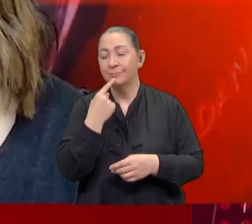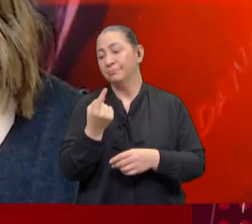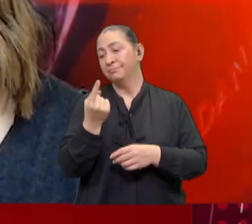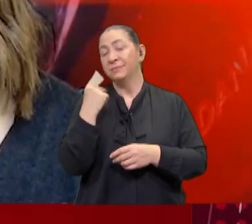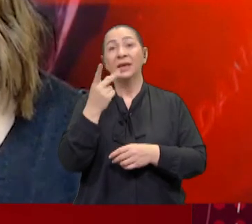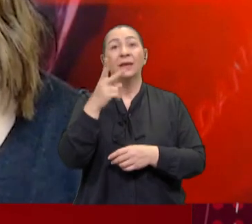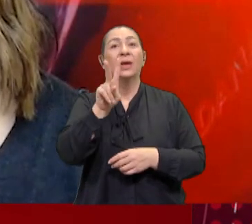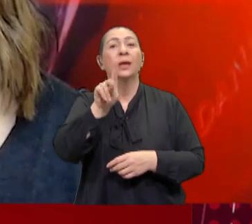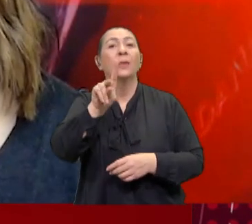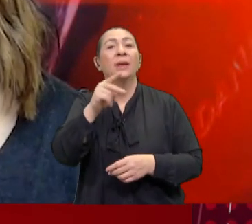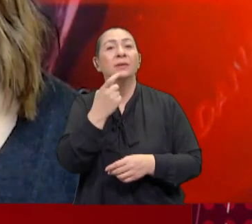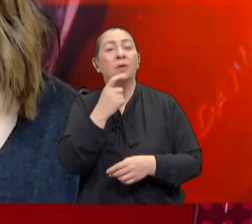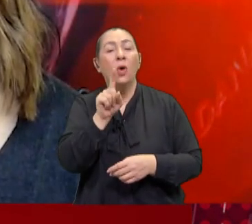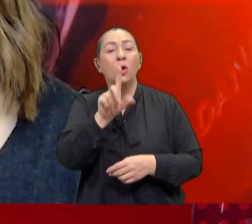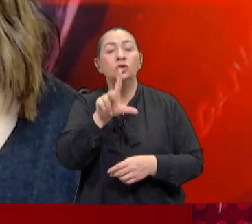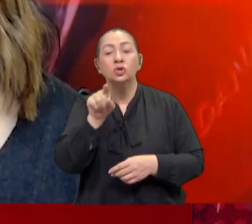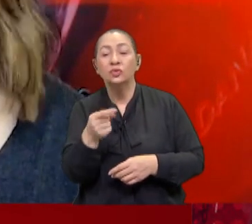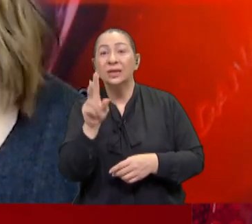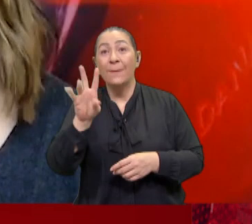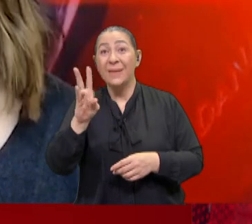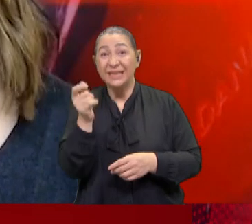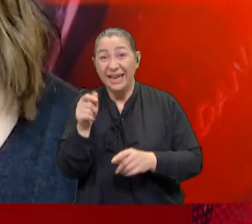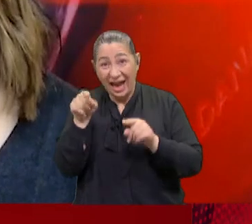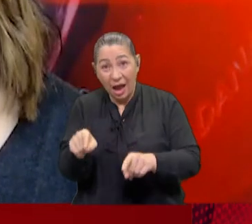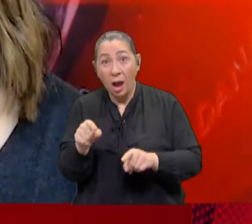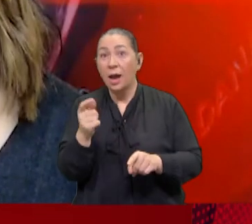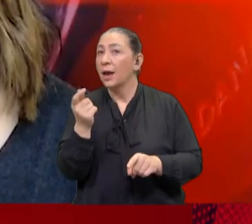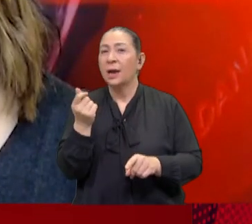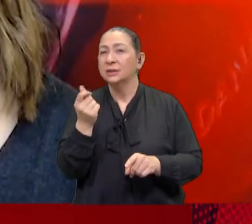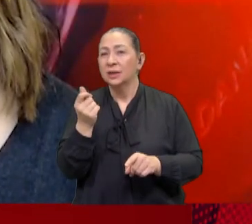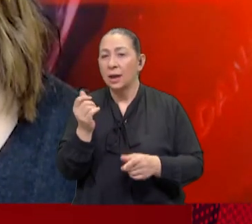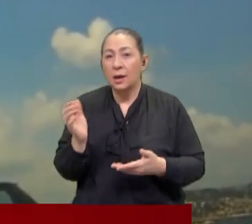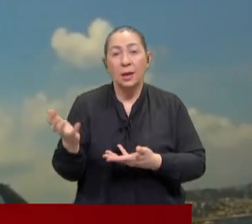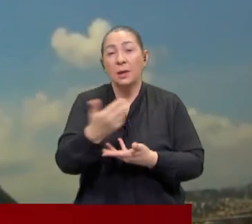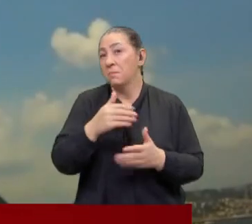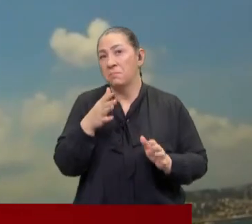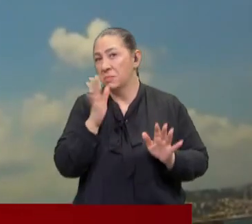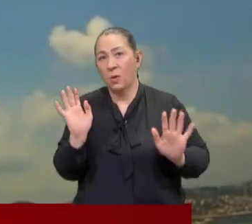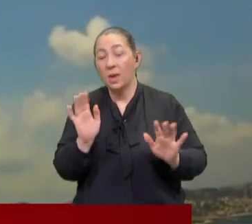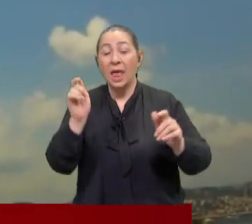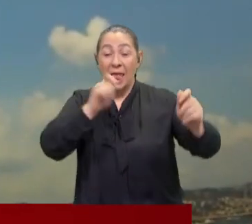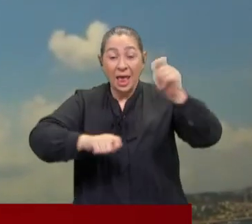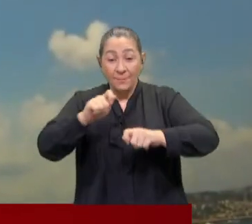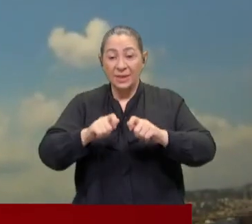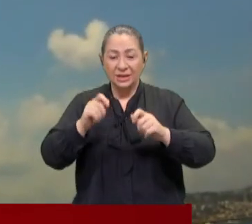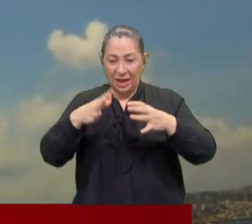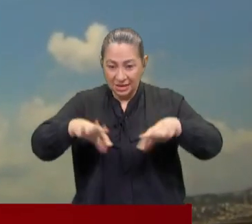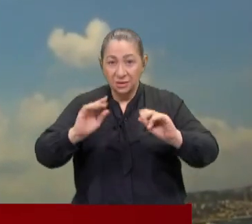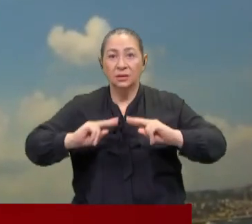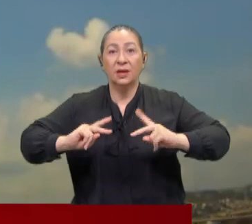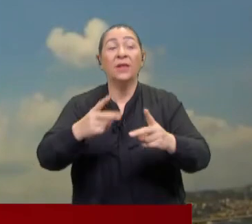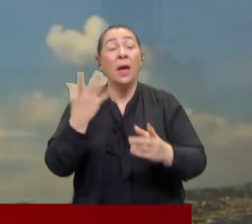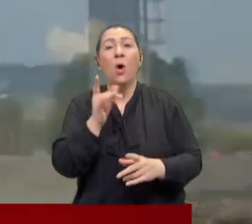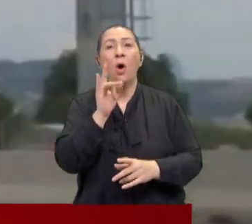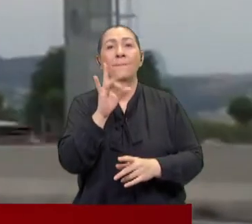seneki 2021'de 13,25 lirayla kaç lira tahsil edildi bilmiyorum. Yap işlet devret değil, hem 15 Temmuz